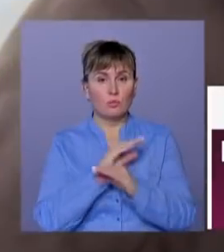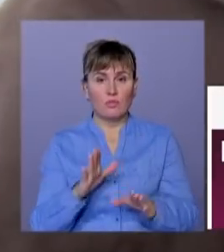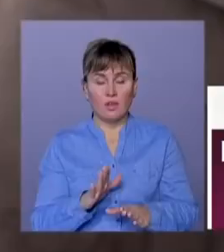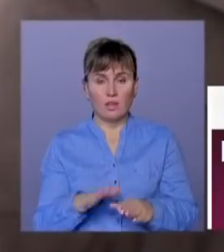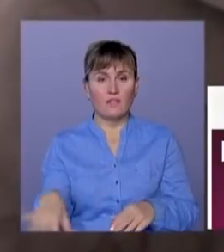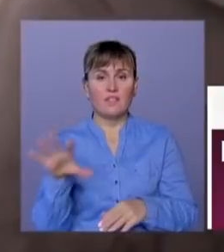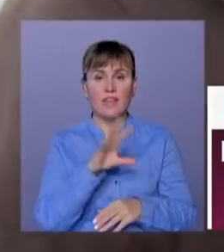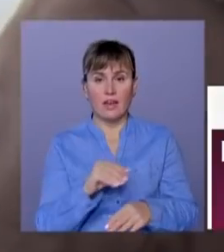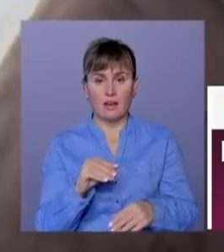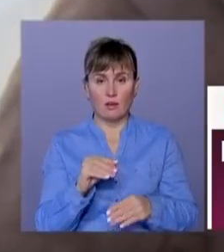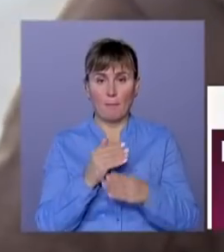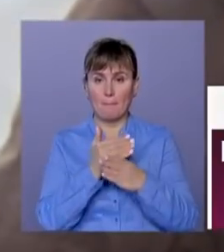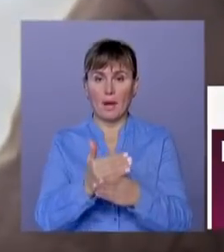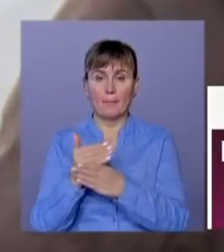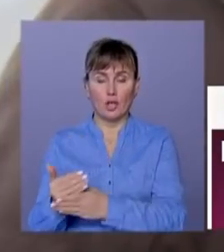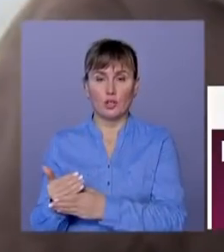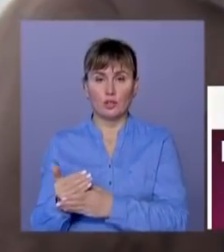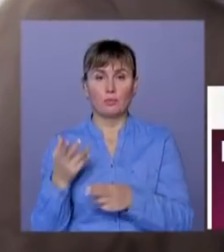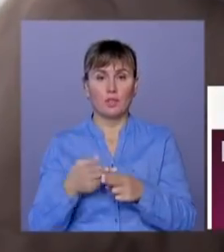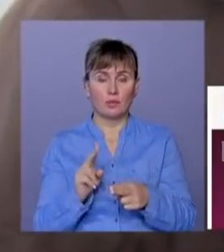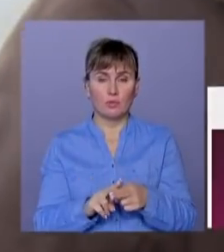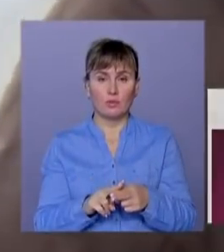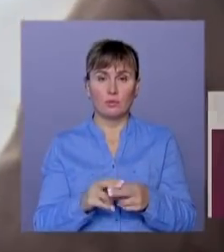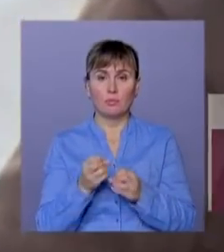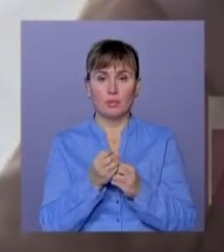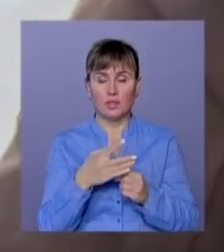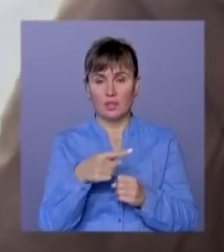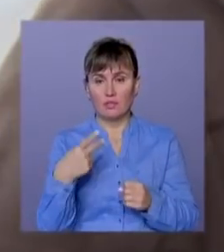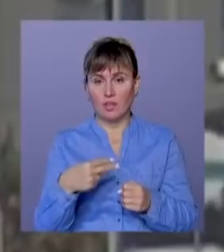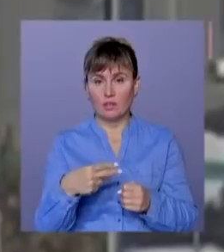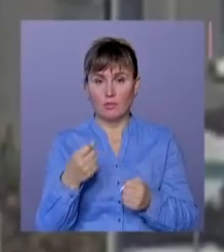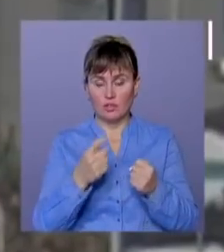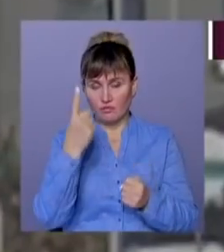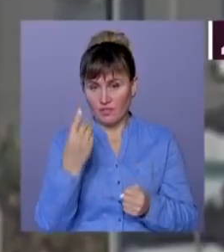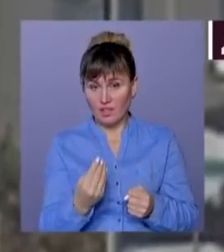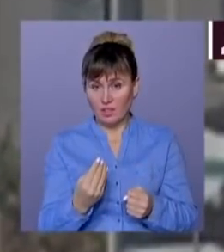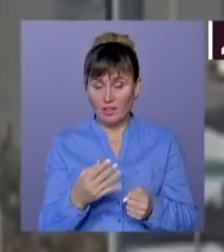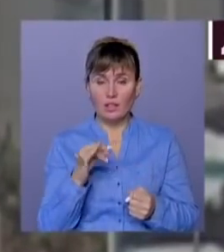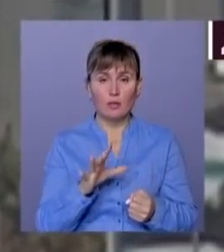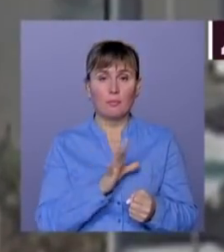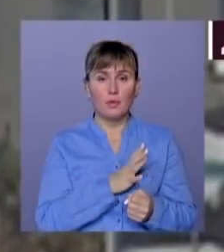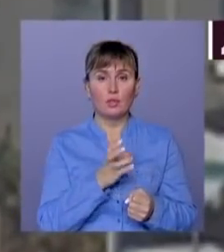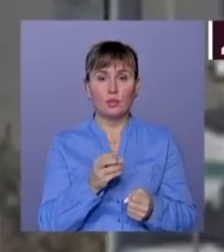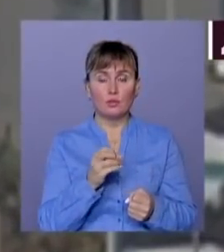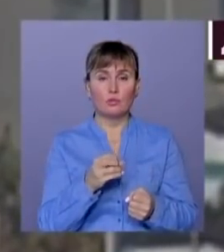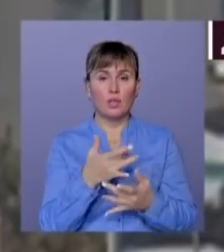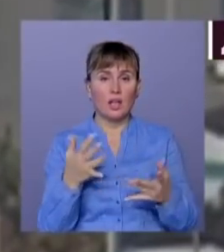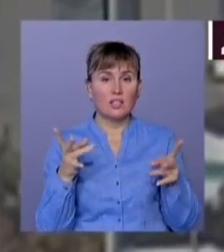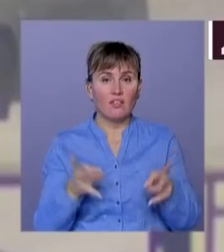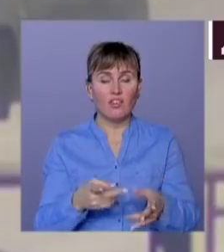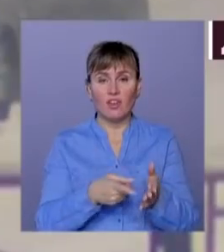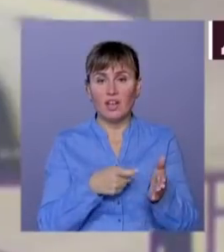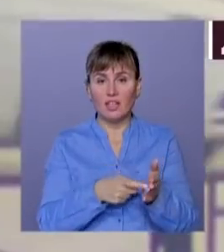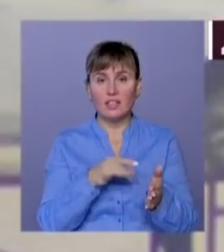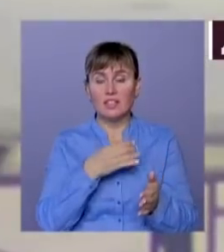конечно, всем помочь, поэтому где-то 15-20 машин в день. Не обошлось и без коммунальных аварий. В Караганде